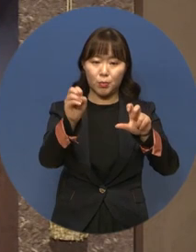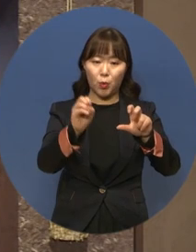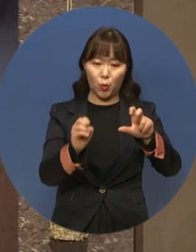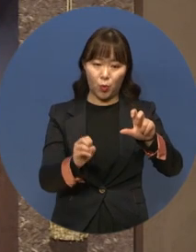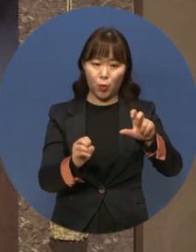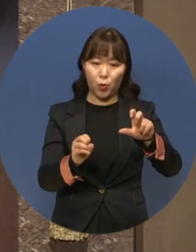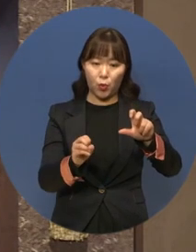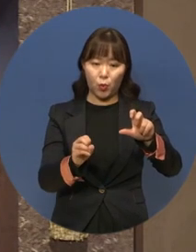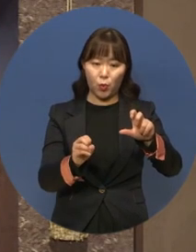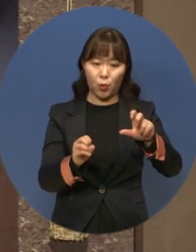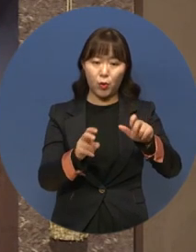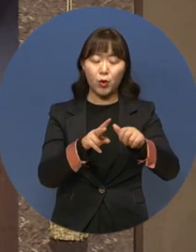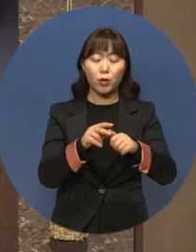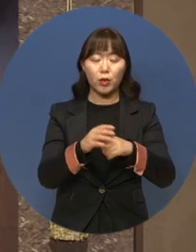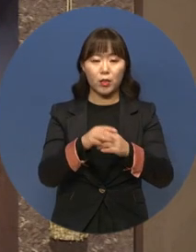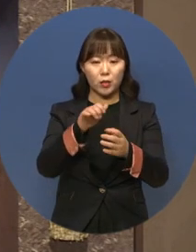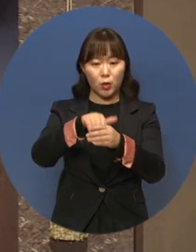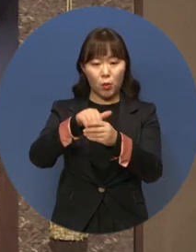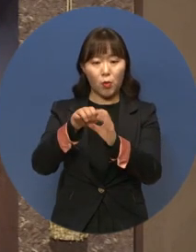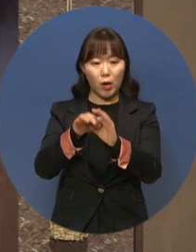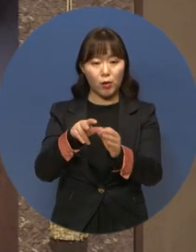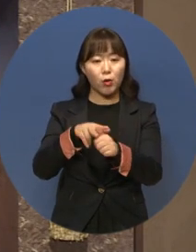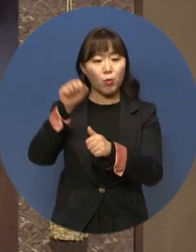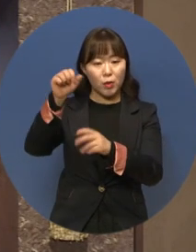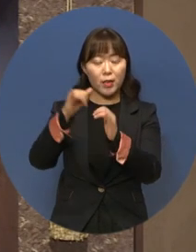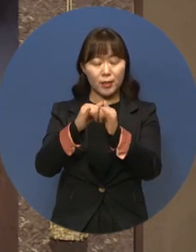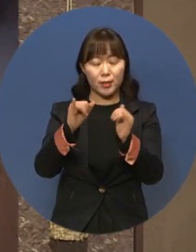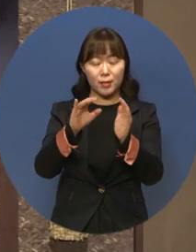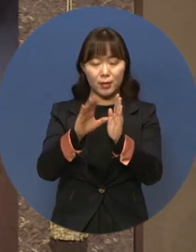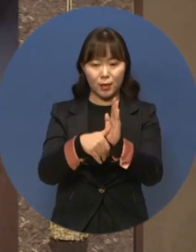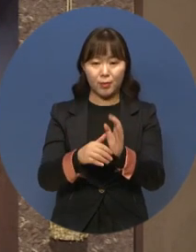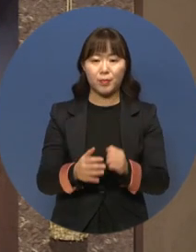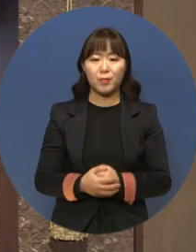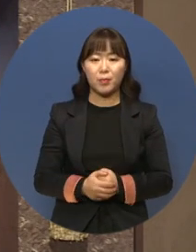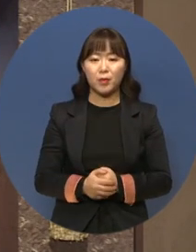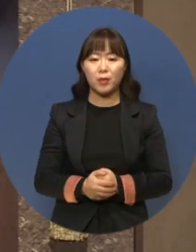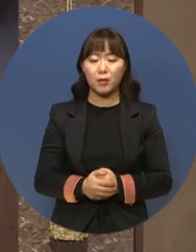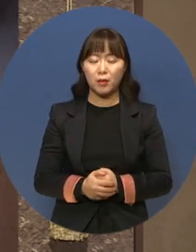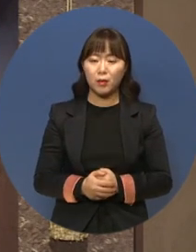공직자 출마를 했을 때요. 네. 예비 후보 때.